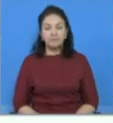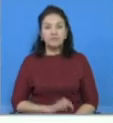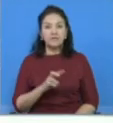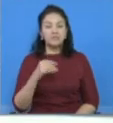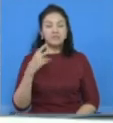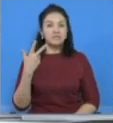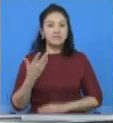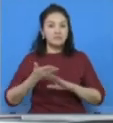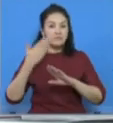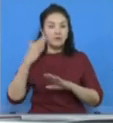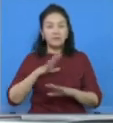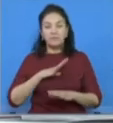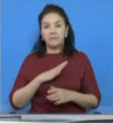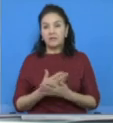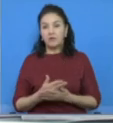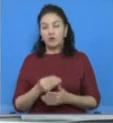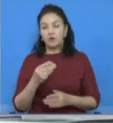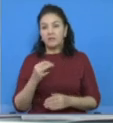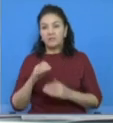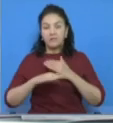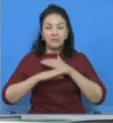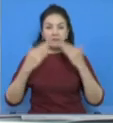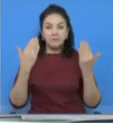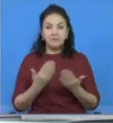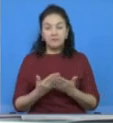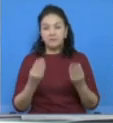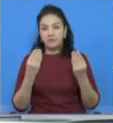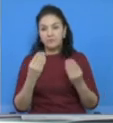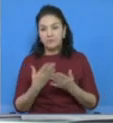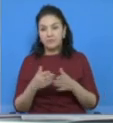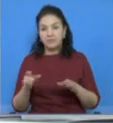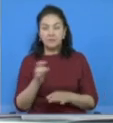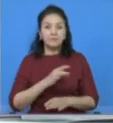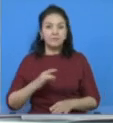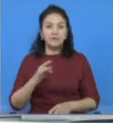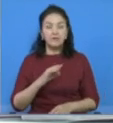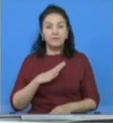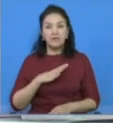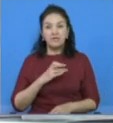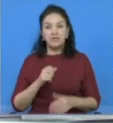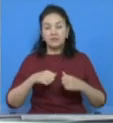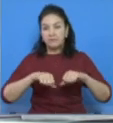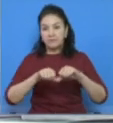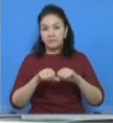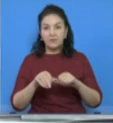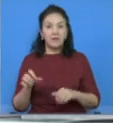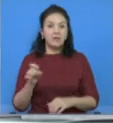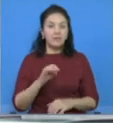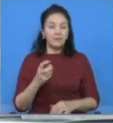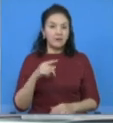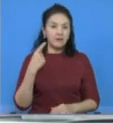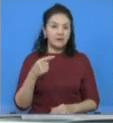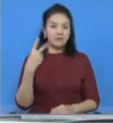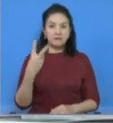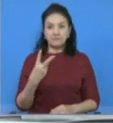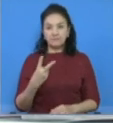Батыс-3 еще в прошлом году именовался Олудала, а в этом году удалось получить утверждение Республиканской аномастической комиссии для микрорайонов Батыс-1